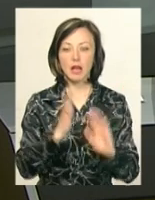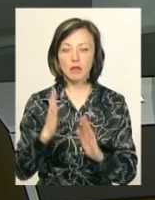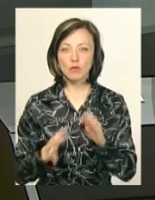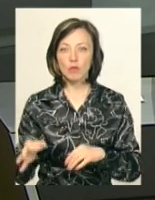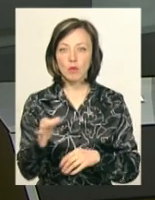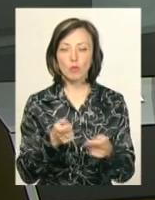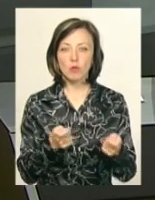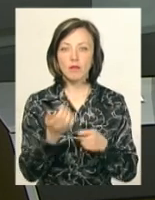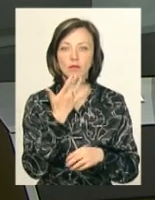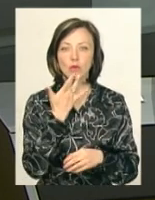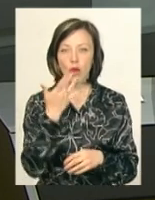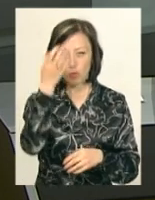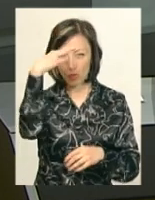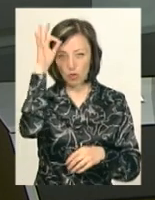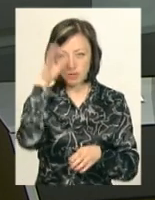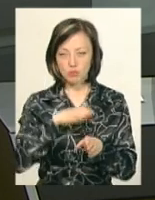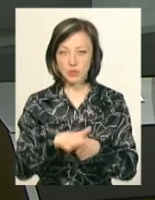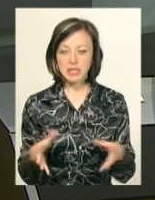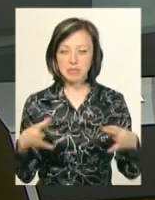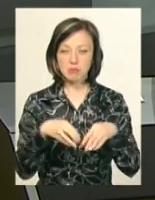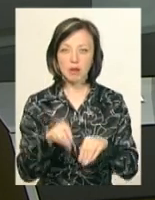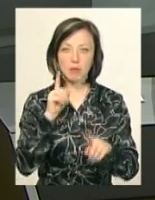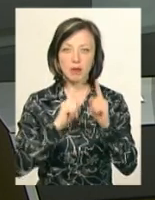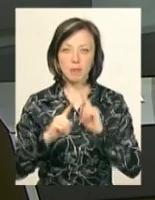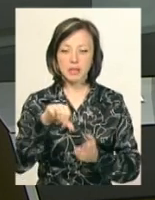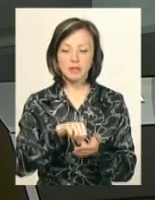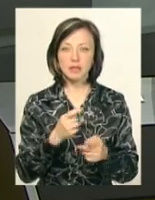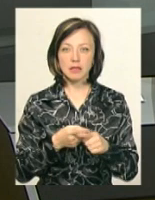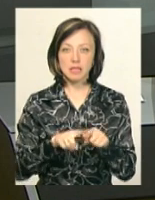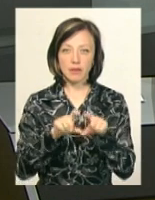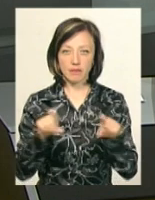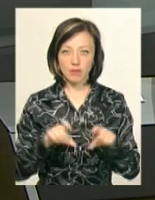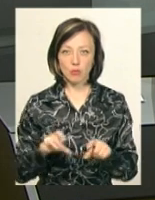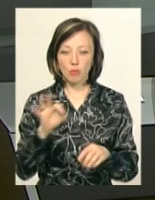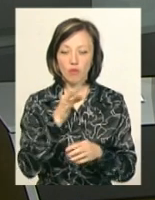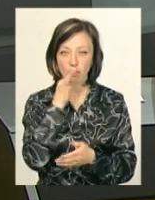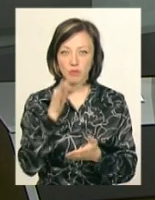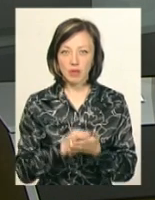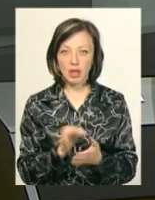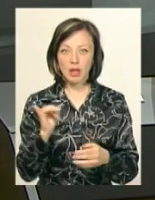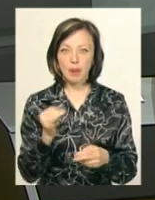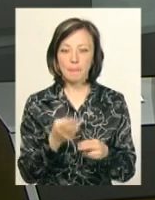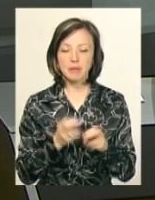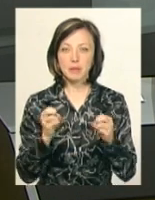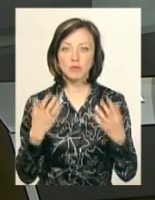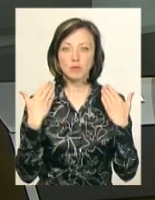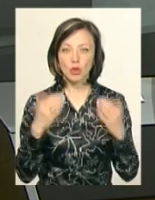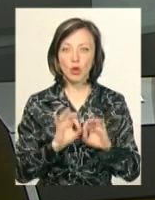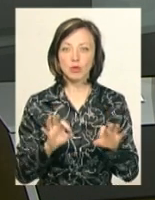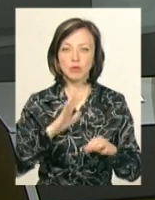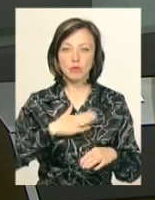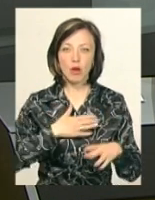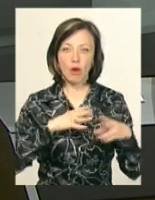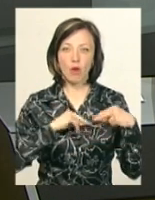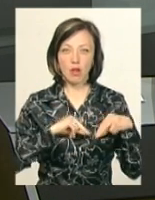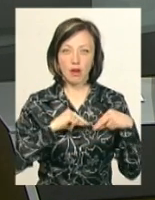управлінні Національної поліції відбувся спільний брифінг представників цих відомств. Про відповідальність та безпечний відпочинок розкаже моя колега